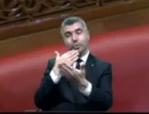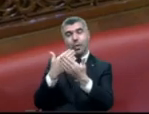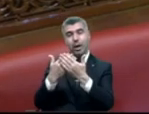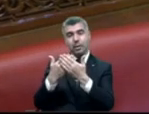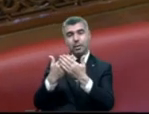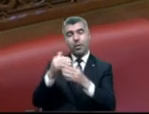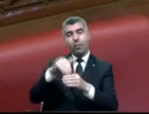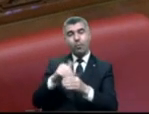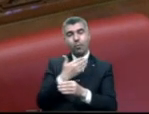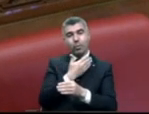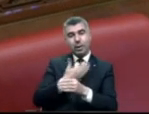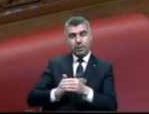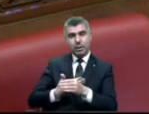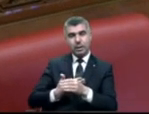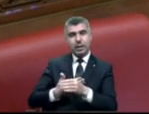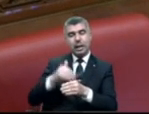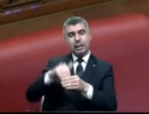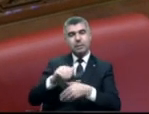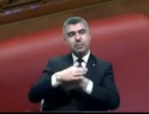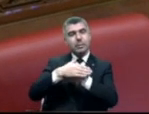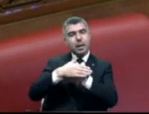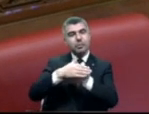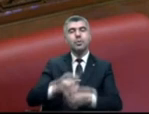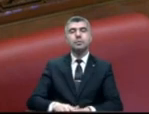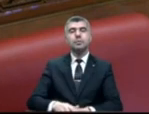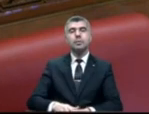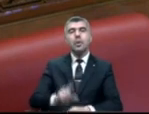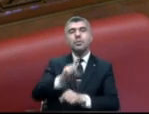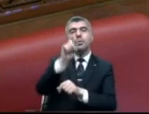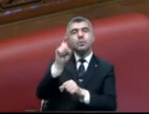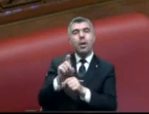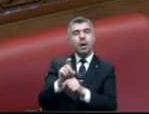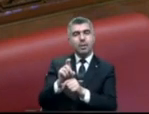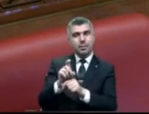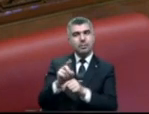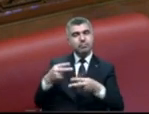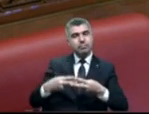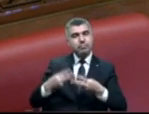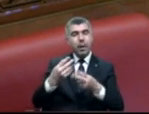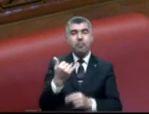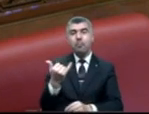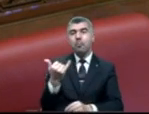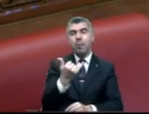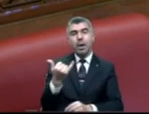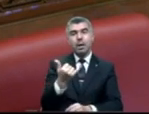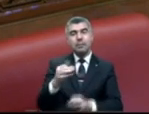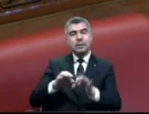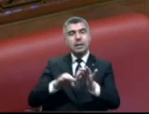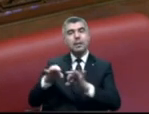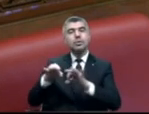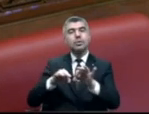لسيد المستشار المحترم عن فريق التجمع الوطني للأحرار على طرحه هذا السؤال اللي هو هام اللي كتعلق